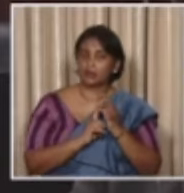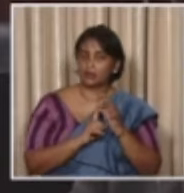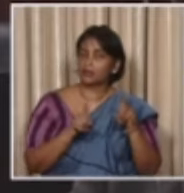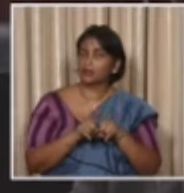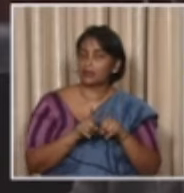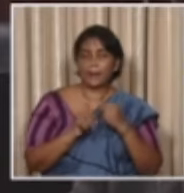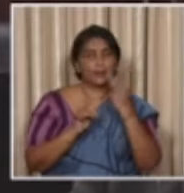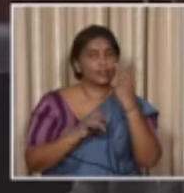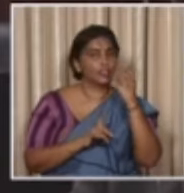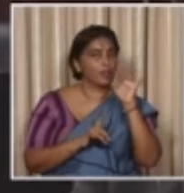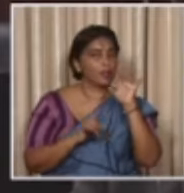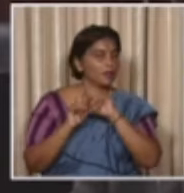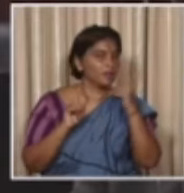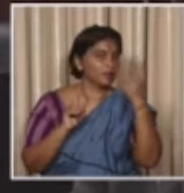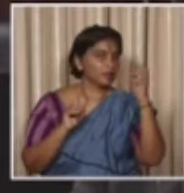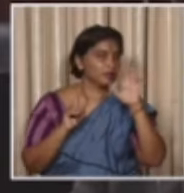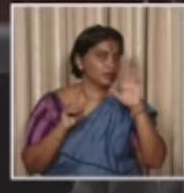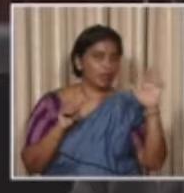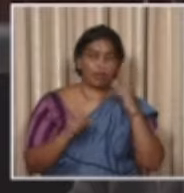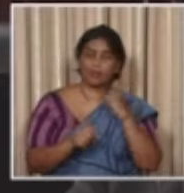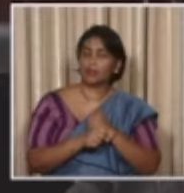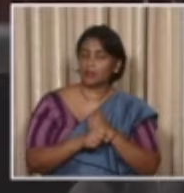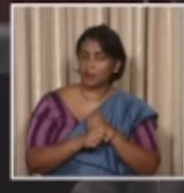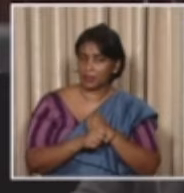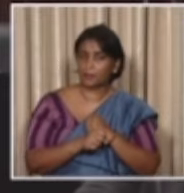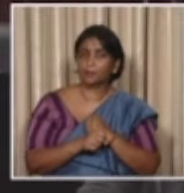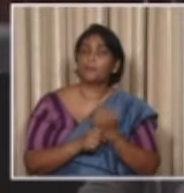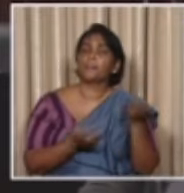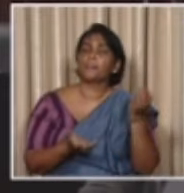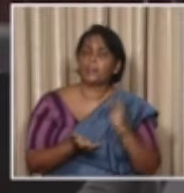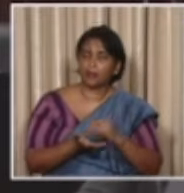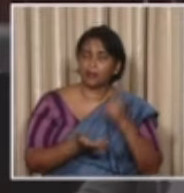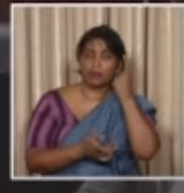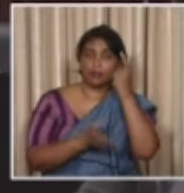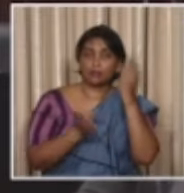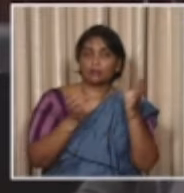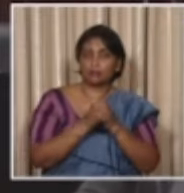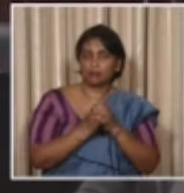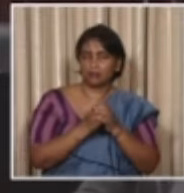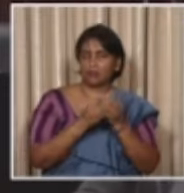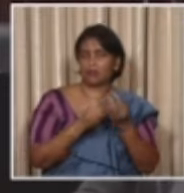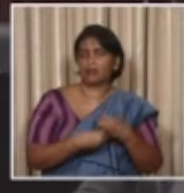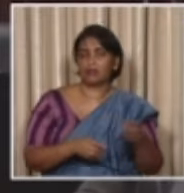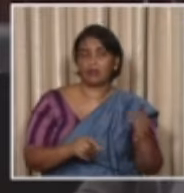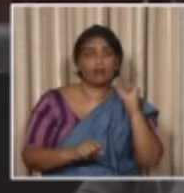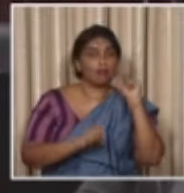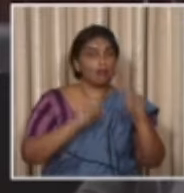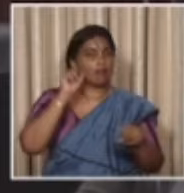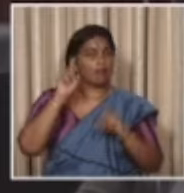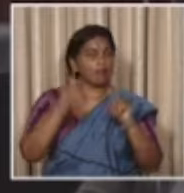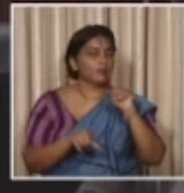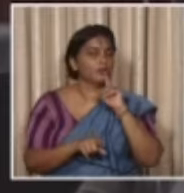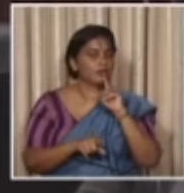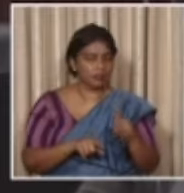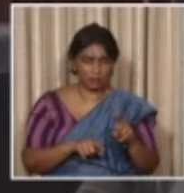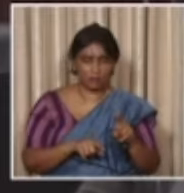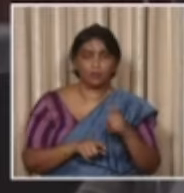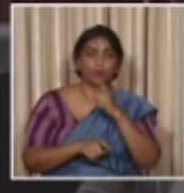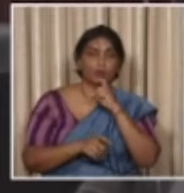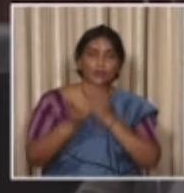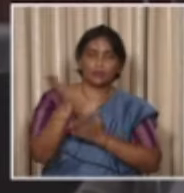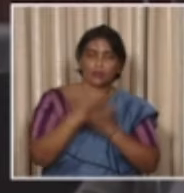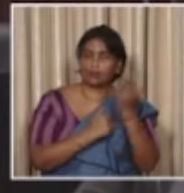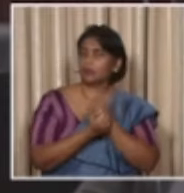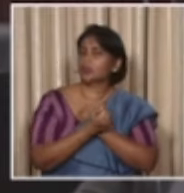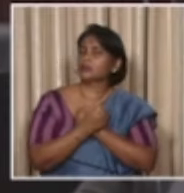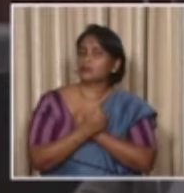වගේමයි 2015-2019 ආණ්ඩුව ආවා. ආයෙත් බුද්ධ්‍යංශ දඩයෙන් පටන් ගත්තා. නම්ගම් හෙලි කරා, නඩු දැම්මා,